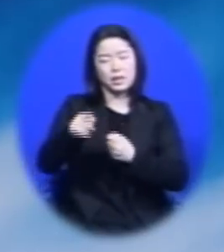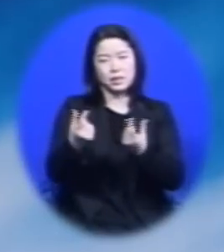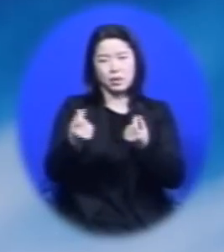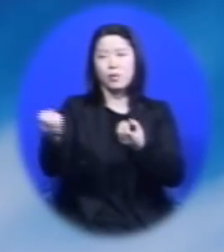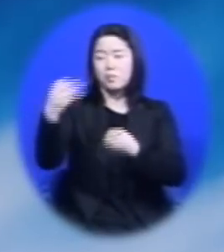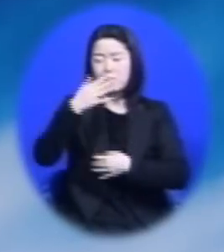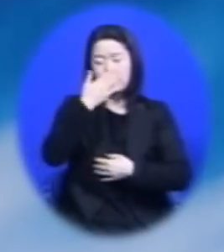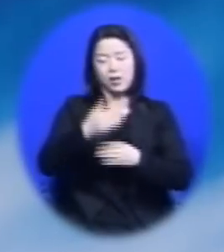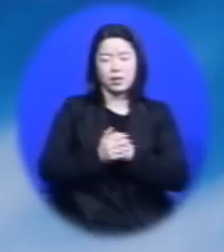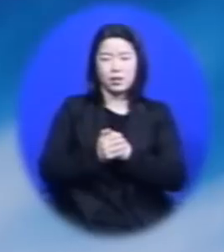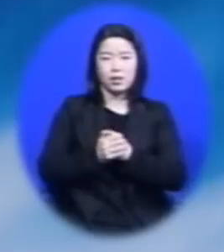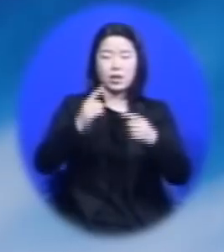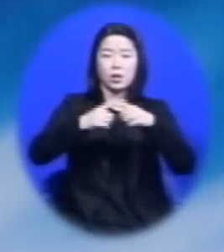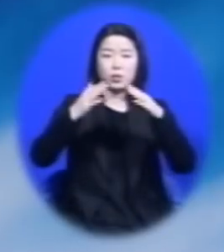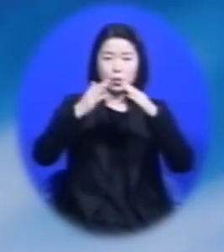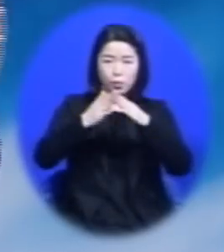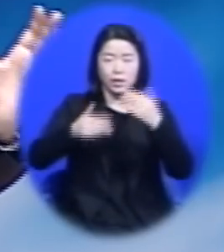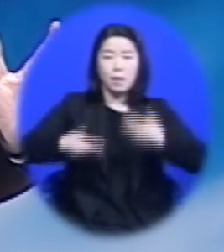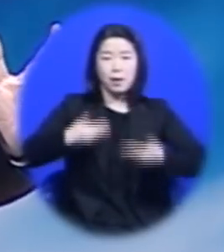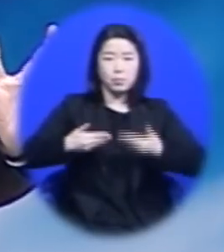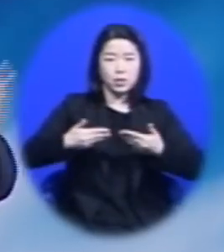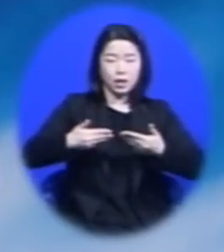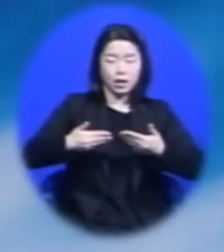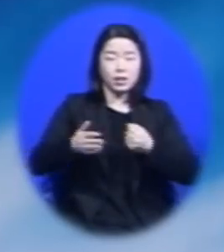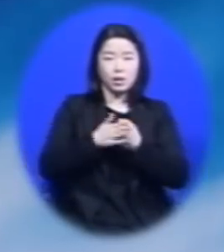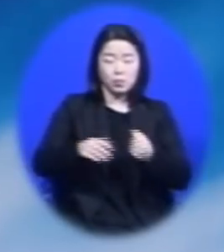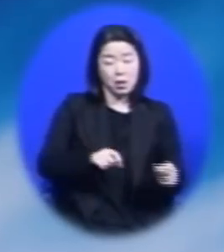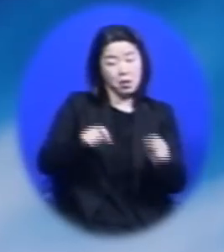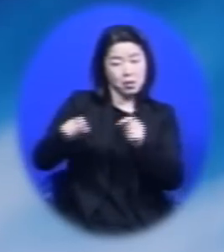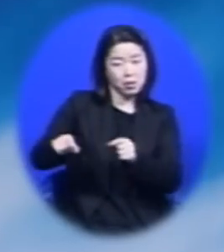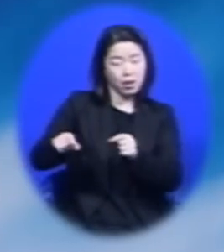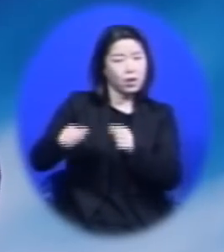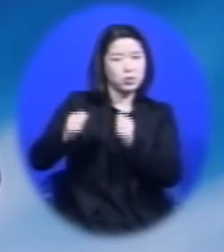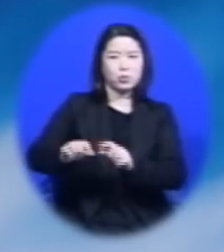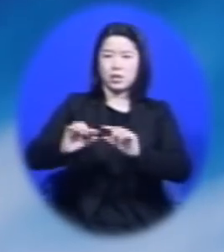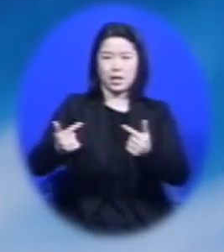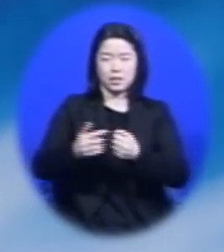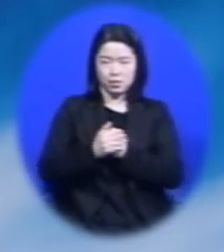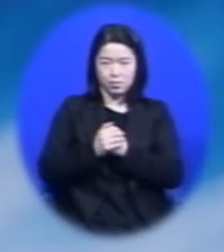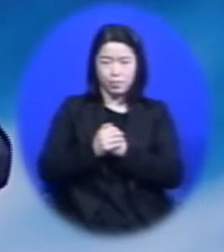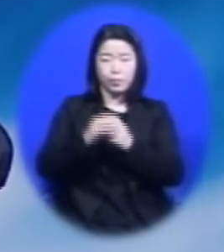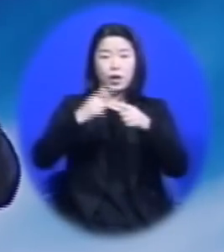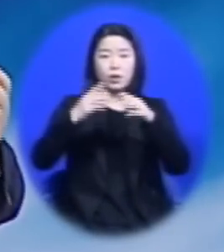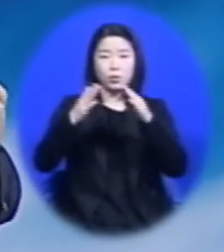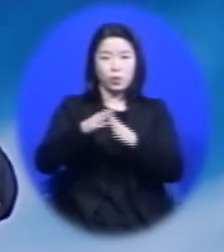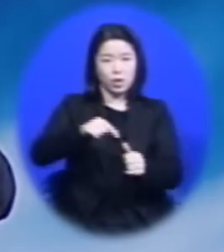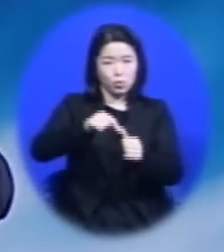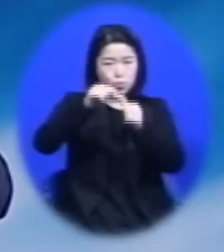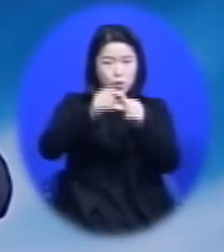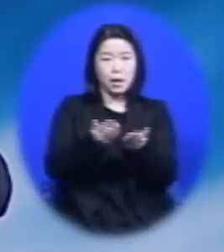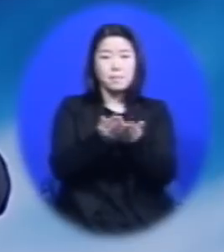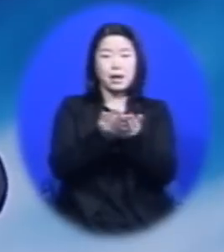거예요 교회는 바쁘니까 뒤로 미룰 존재가 아닙니다 교회는 구원의